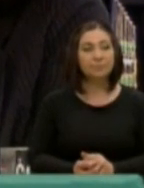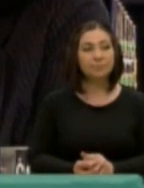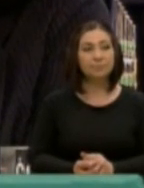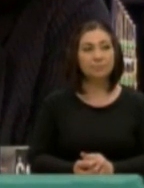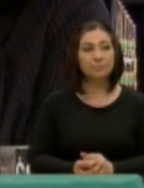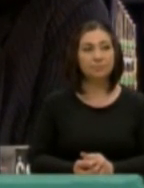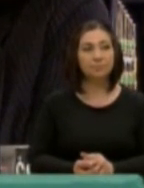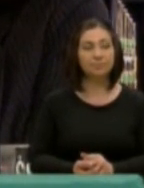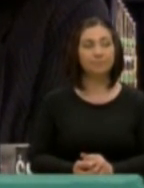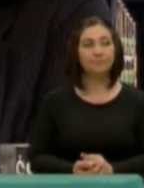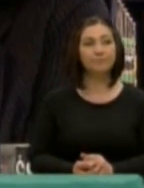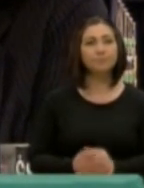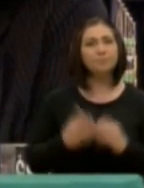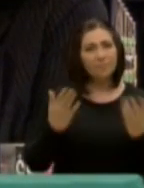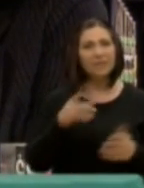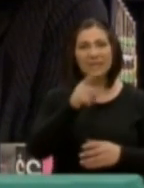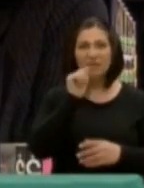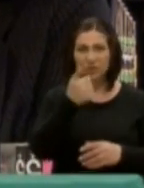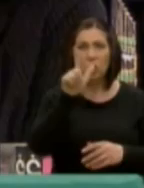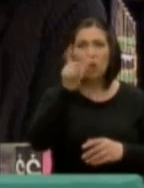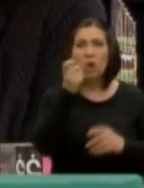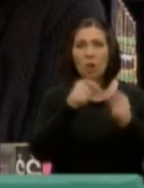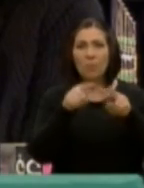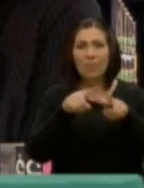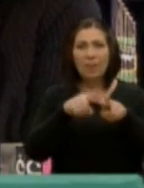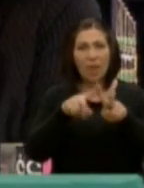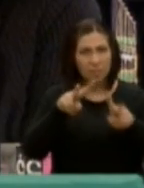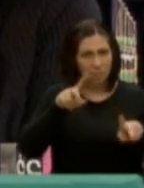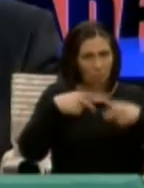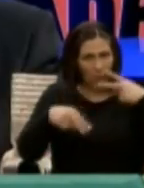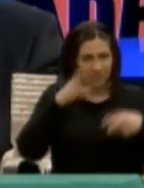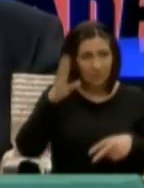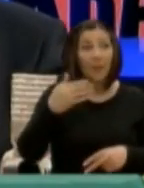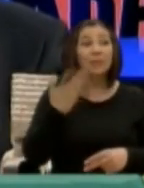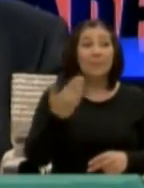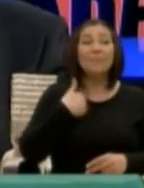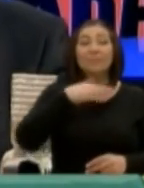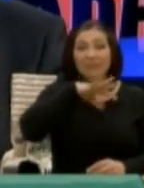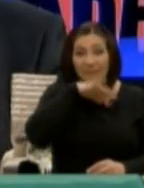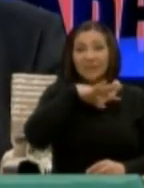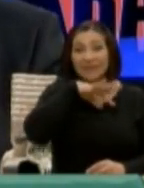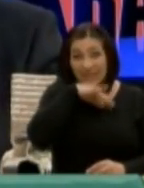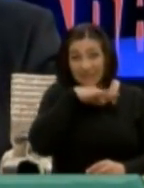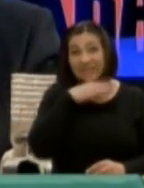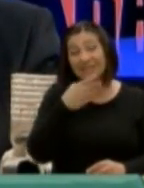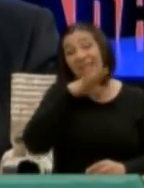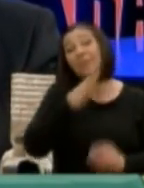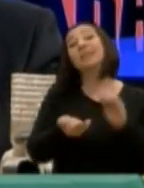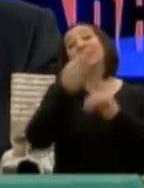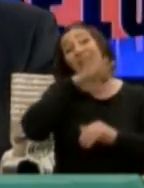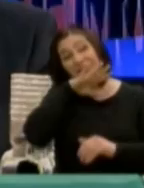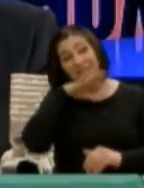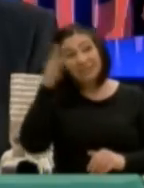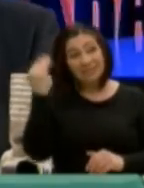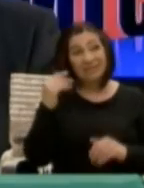siz hiç Lübnan lokantasına gittiniz mi? Gitmişsinizdir. Zaten benim dedemin dedesi madem tarihimizi anlatıyoruz.